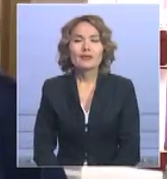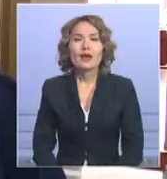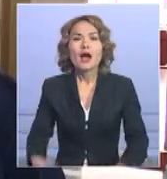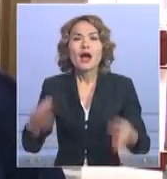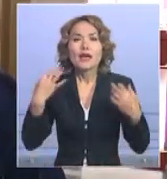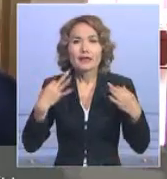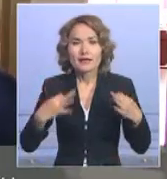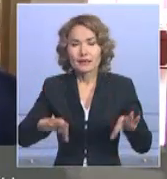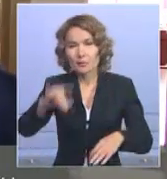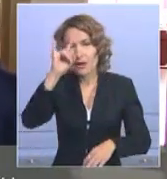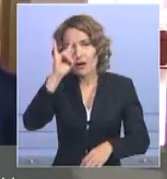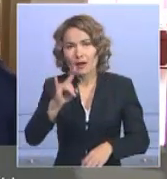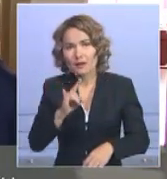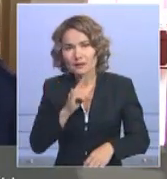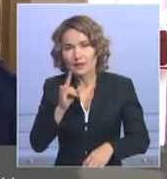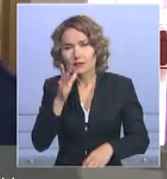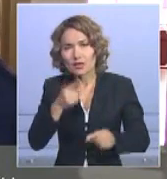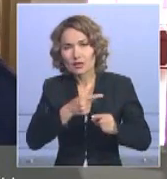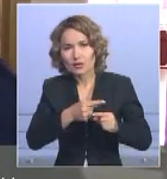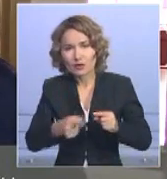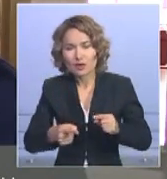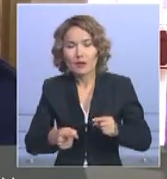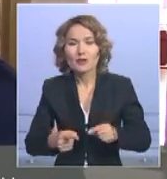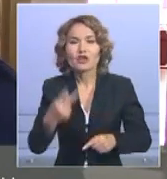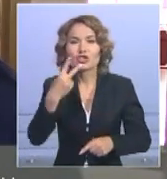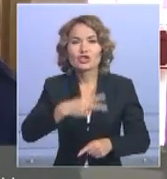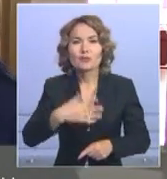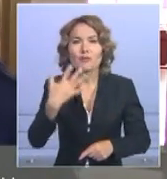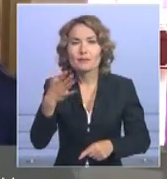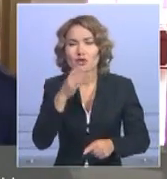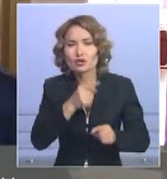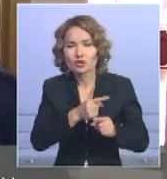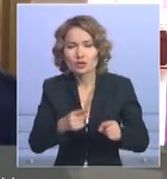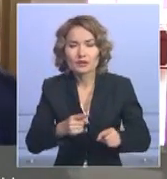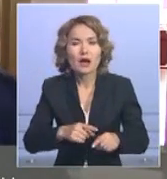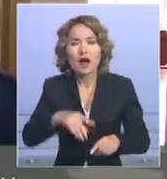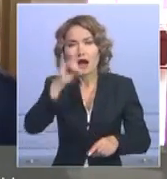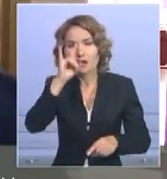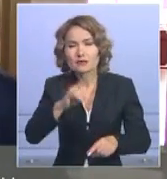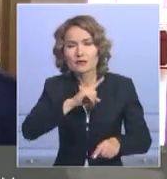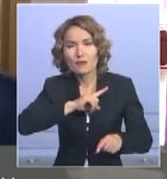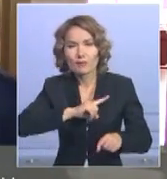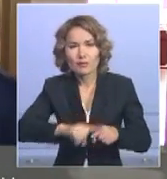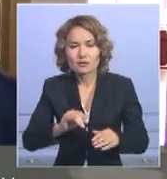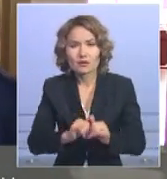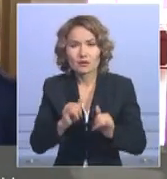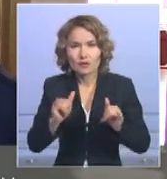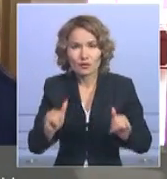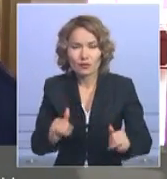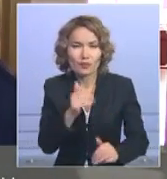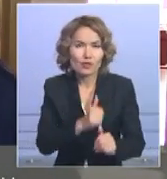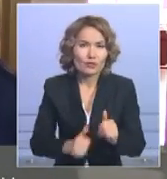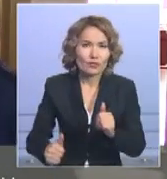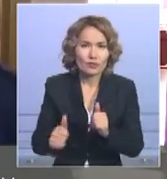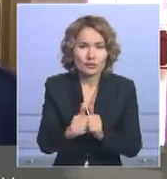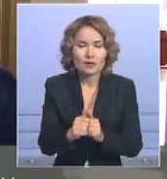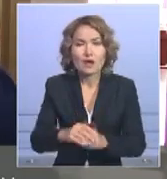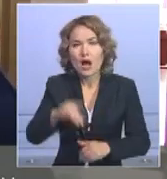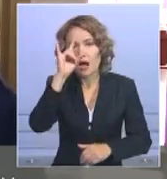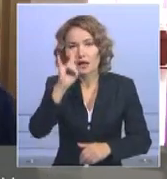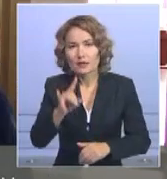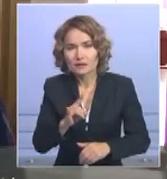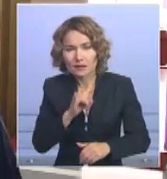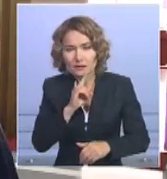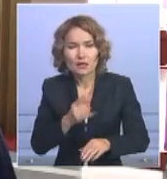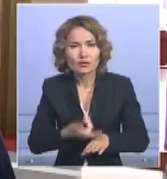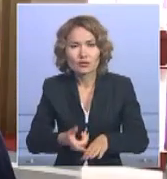Егемендік алғаннан кейін Қазақстан экономикасы қарқынды дамыды, тіпті посткеңестік елдер арасында оқ бойы озып алға шықты. Сондықтан Қазақстан бұл